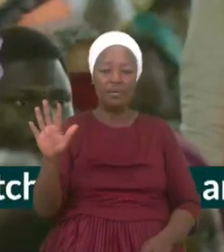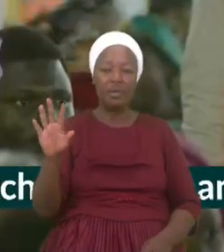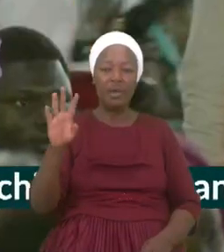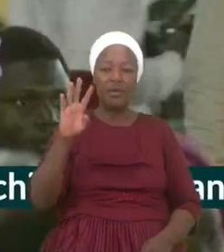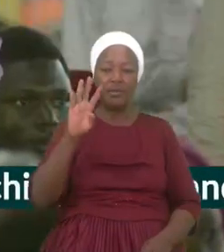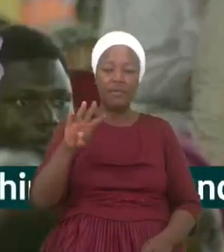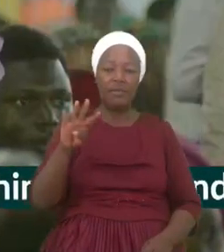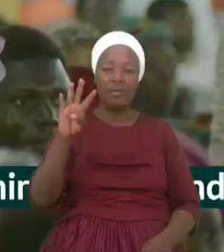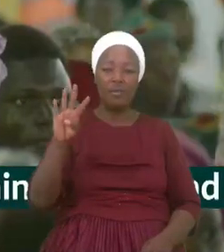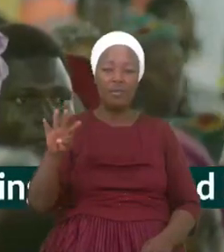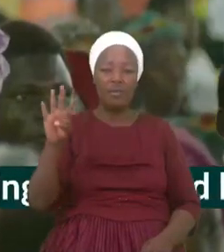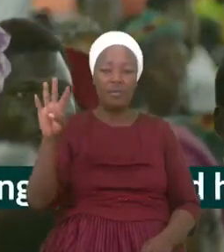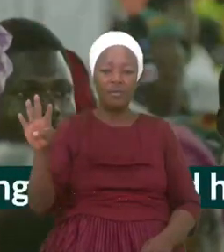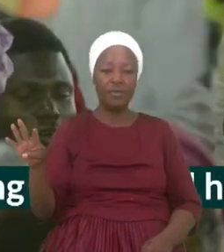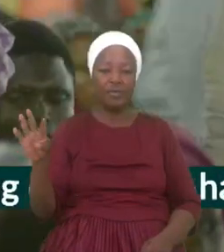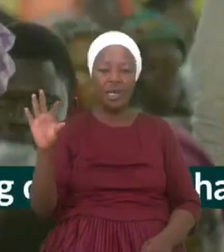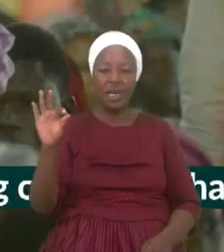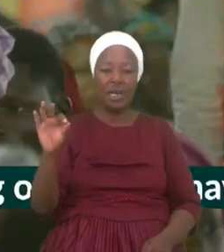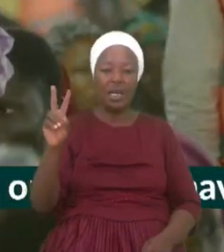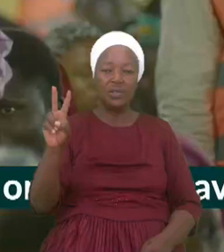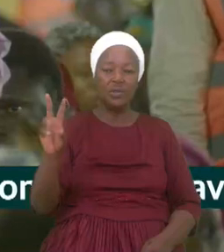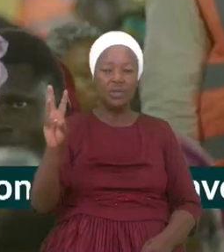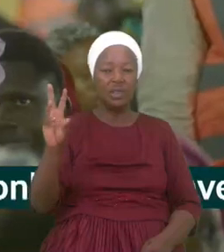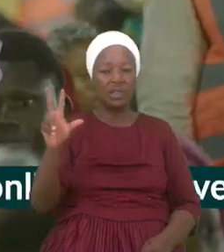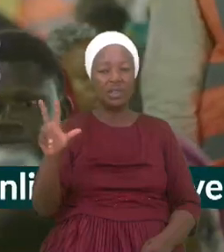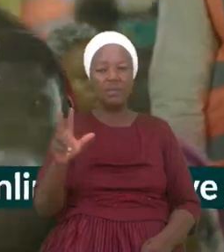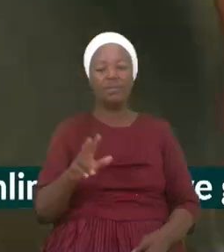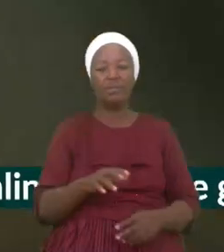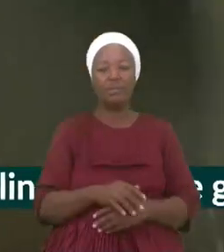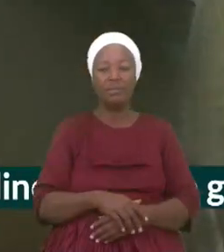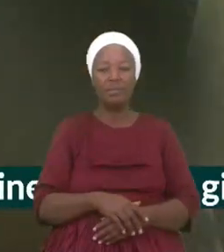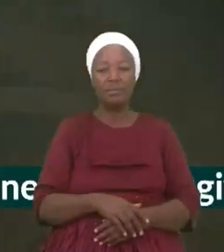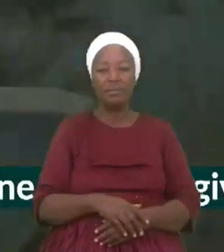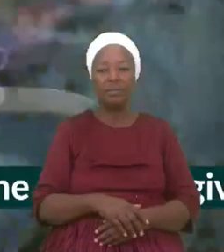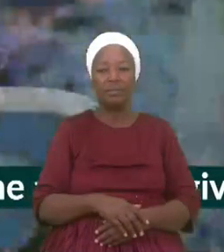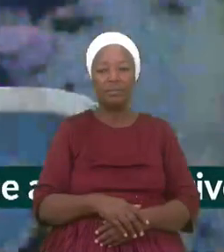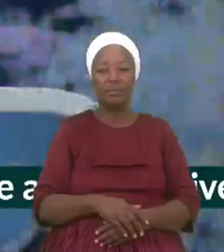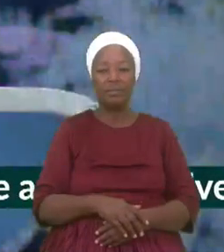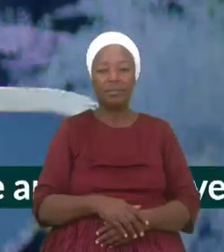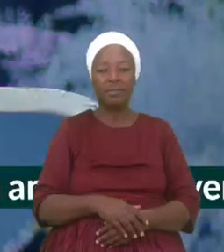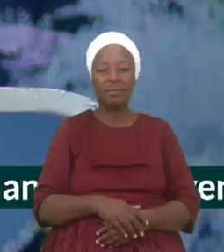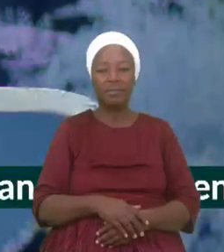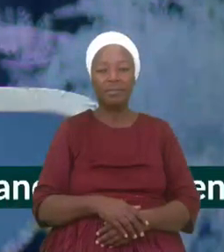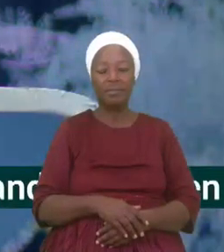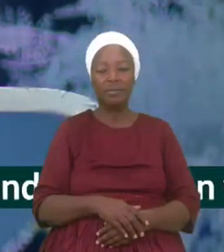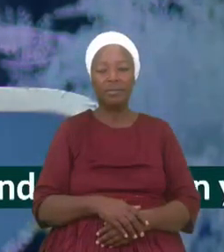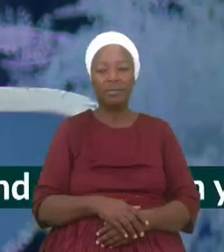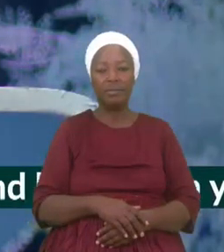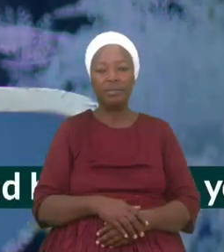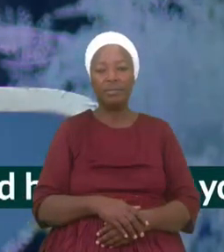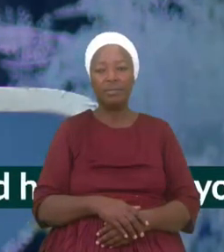+ 234 91 54 44 92